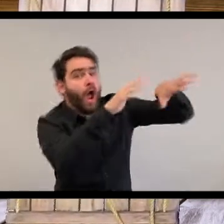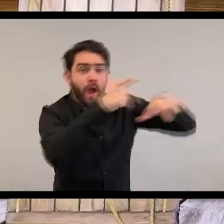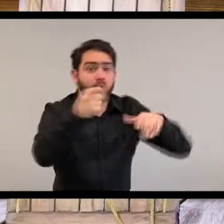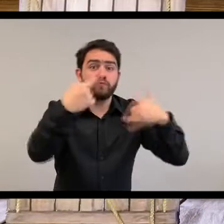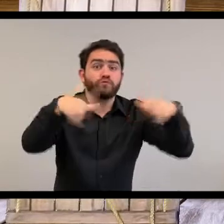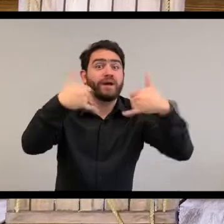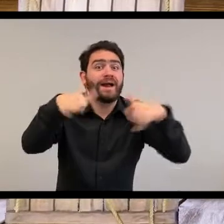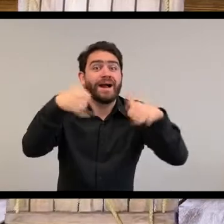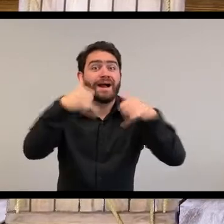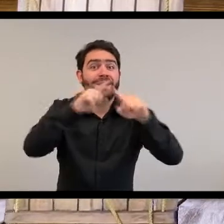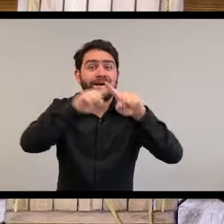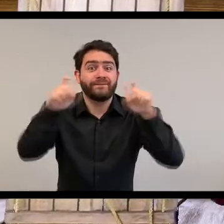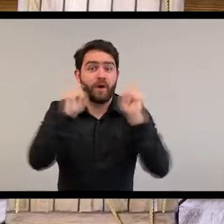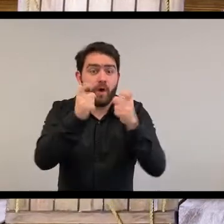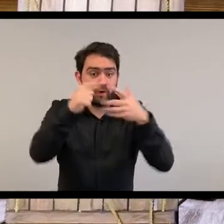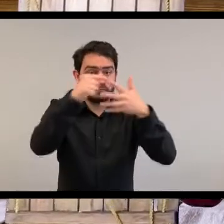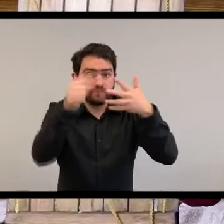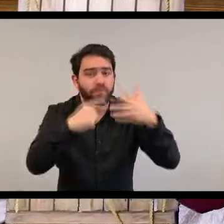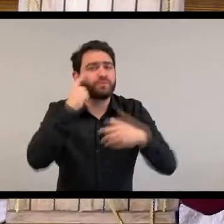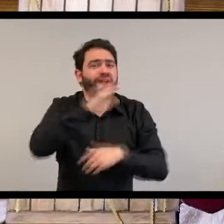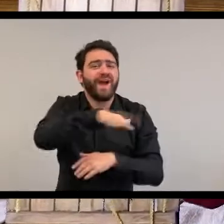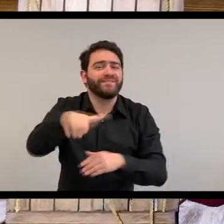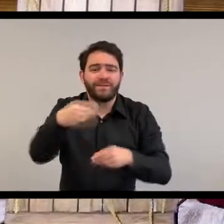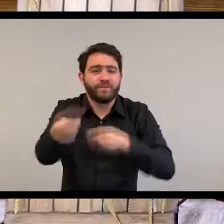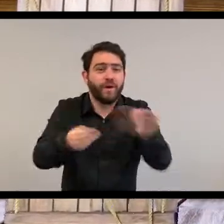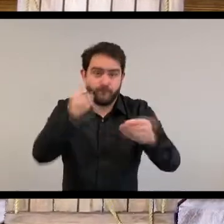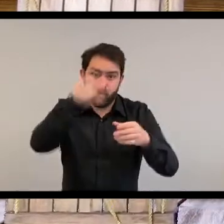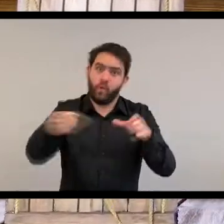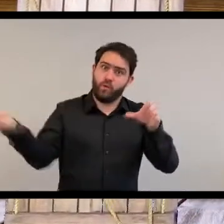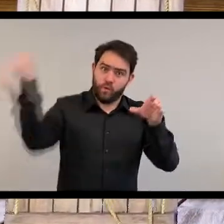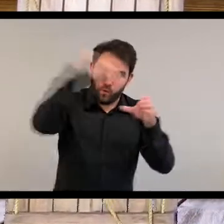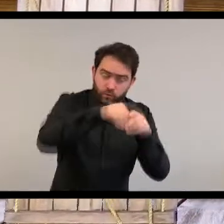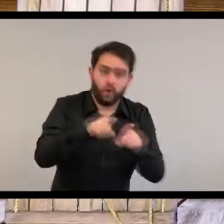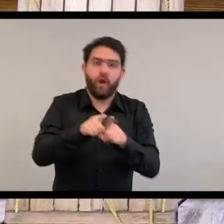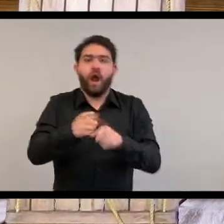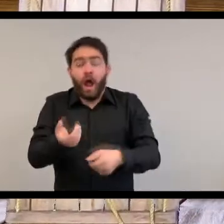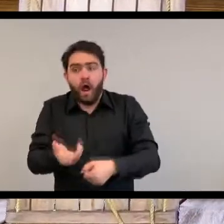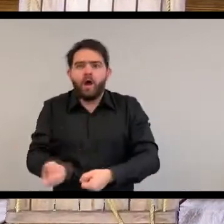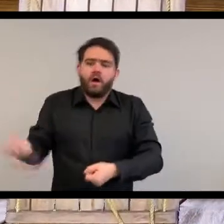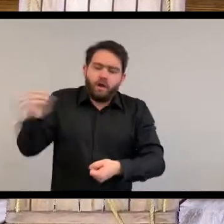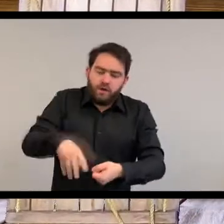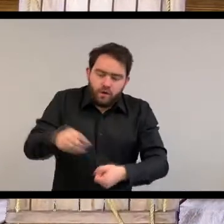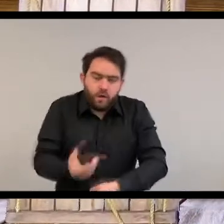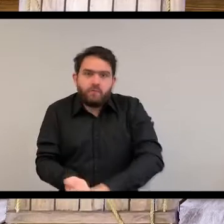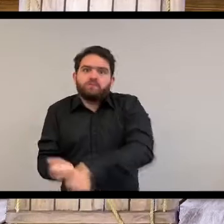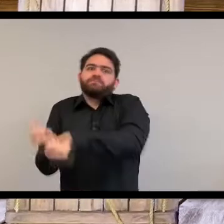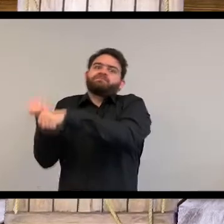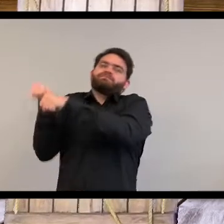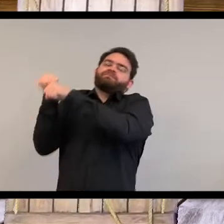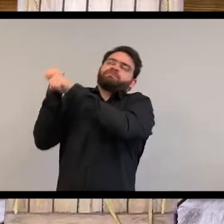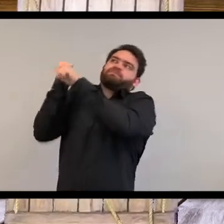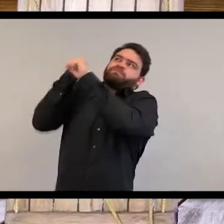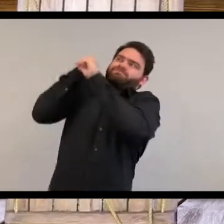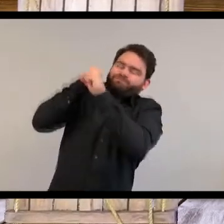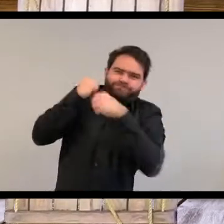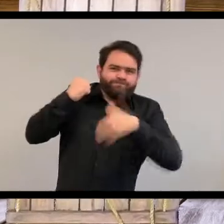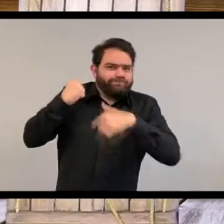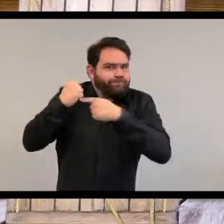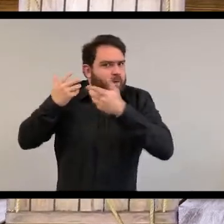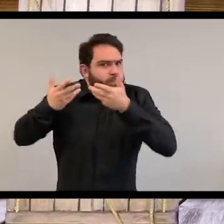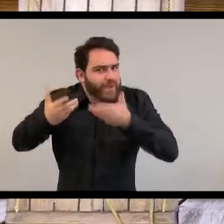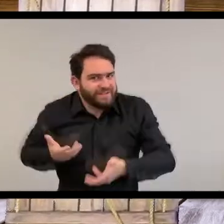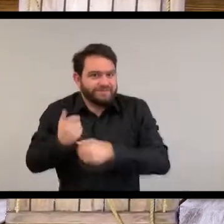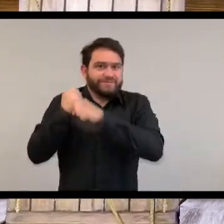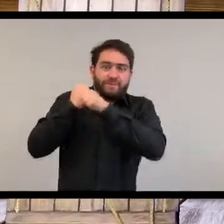sac sur son dos pendant que l'étrange lui dit, « Ce sont des sculptures, des jouets pour enfants!